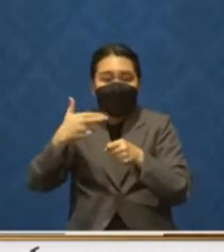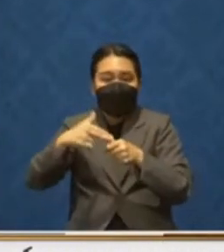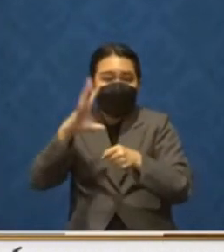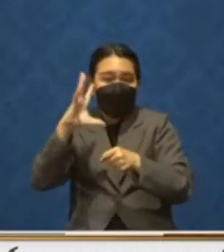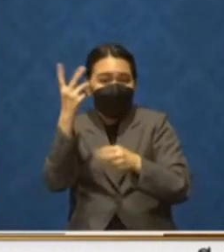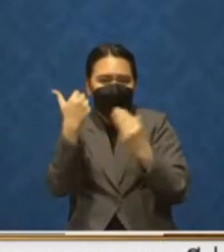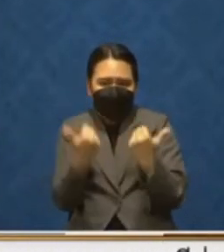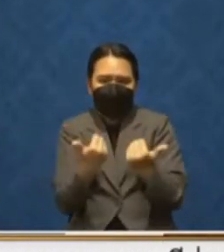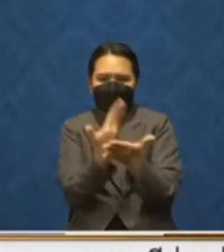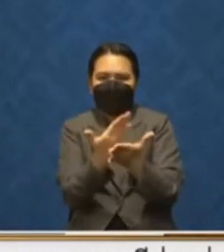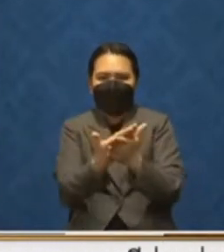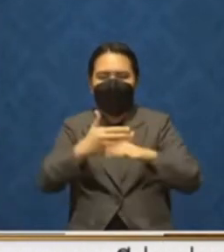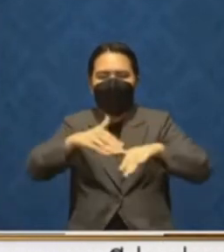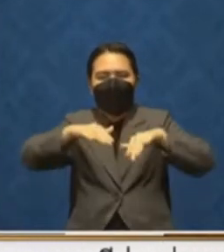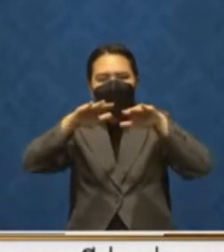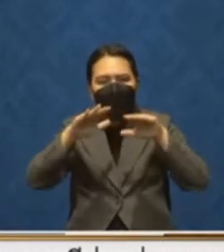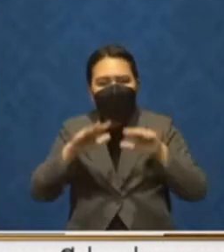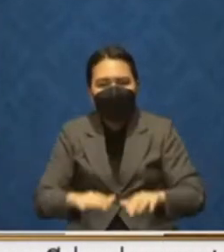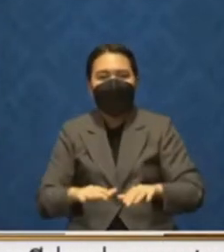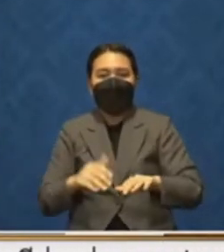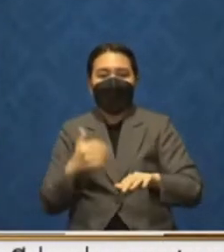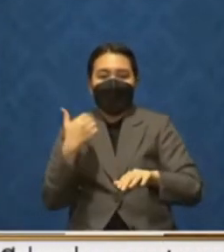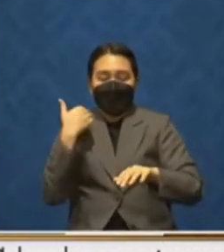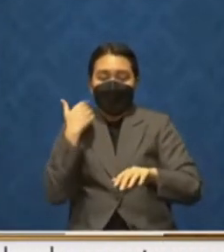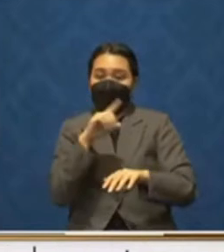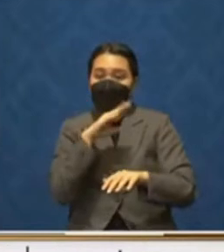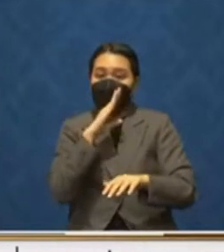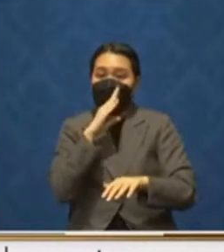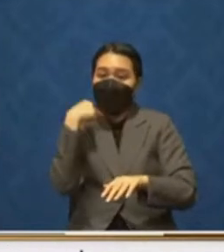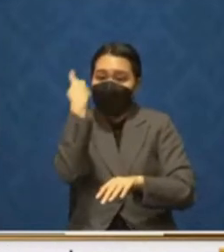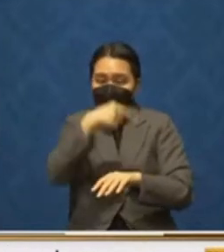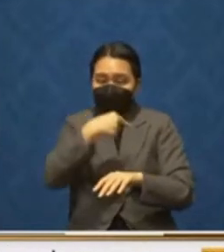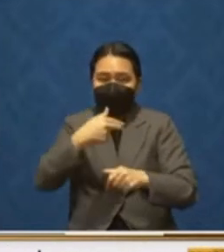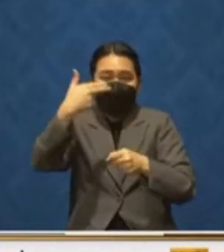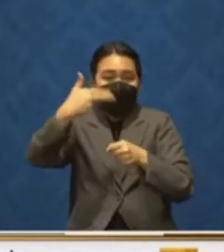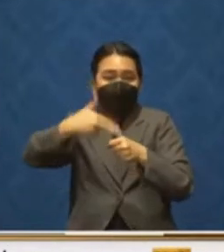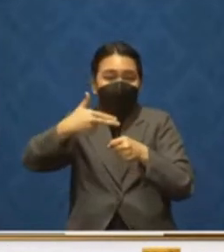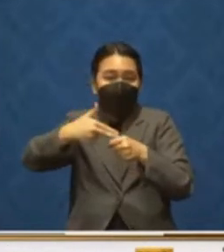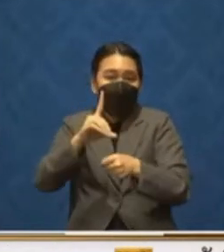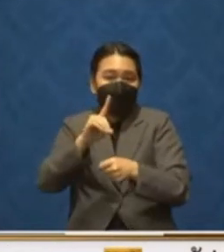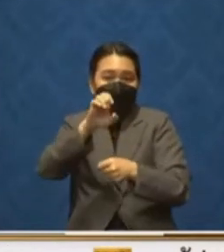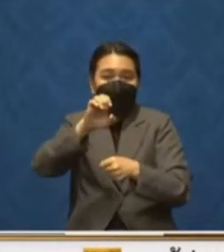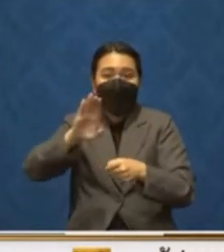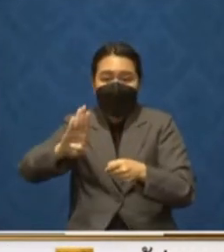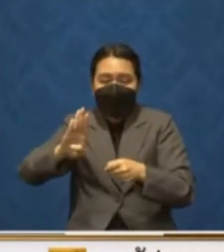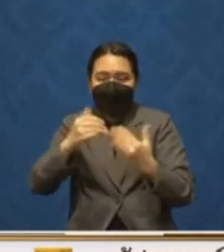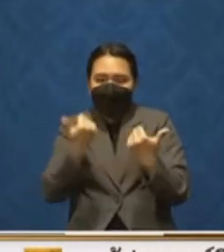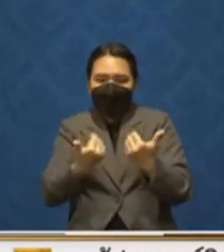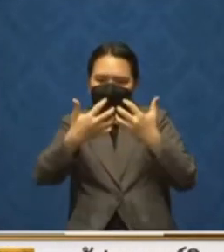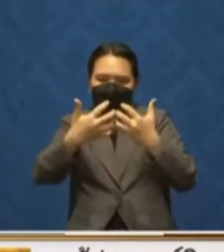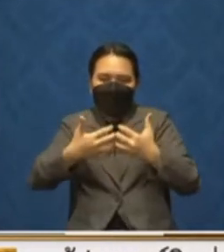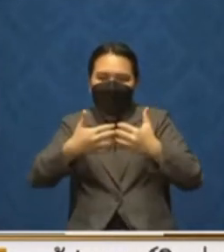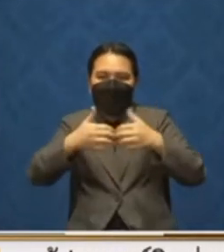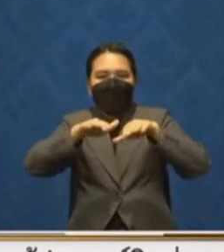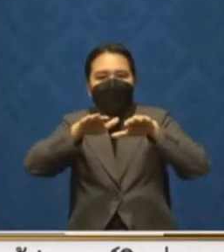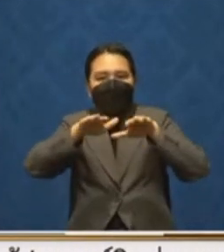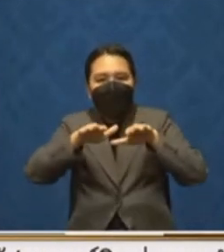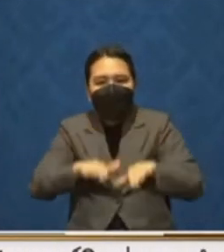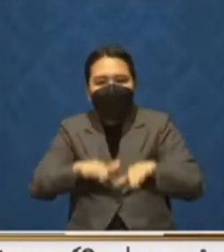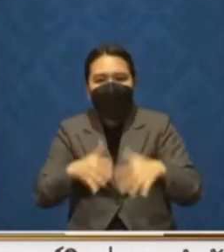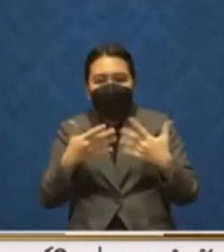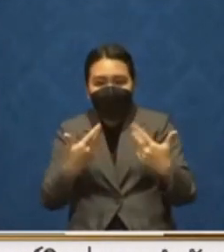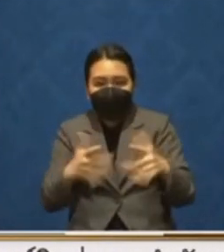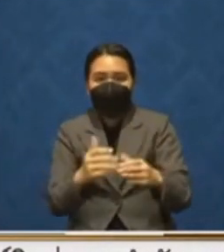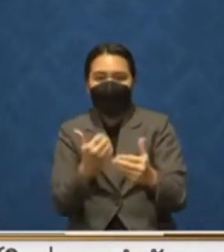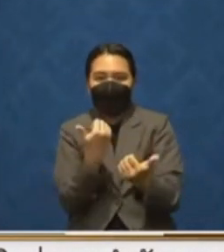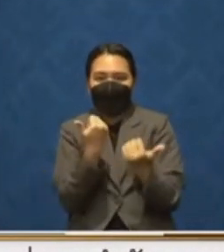ตกตบเนี่ยไอ้ตุ่มที่ผลิตน้ำมันดิบเนี่ยเขาลดการผลิตกันทั้งหมดนะครับแล้วจะทะเลาะกันอยู่ทั้งหมดมันก็รายได้เขาก็